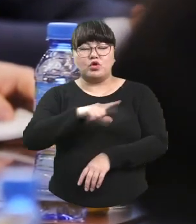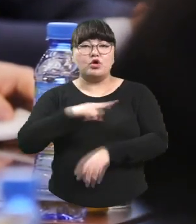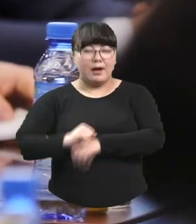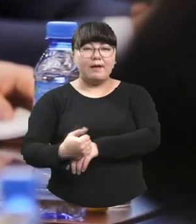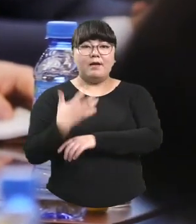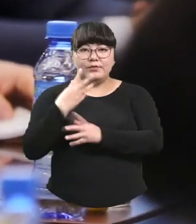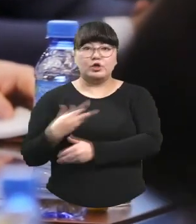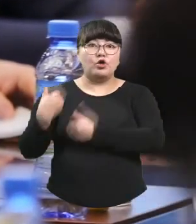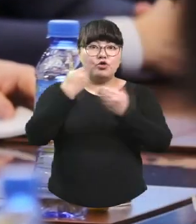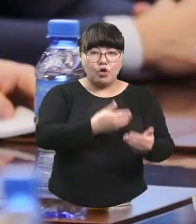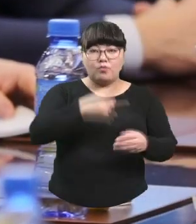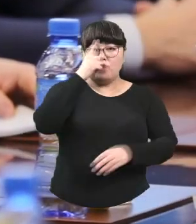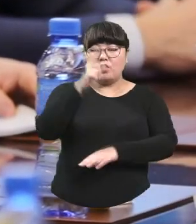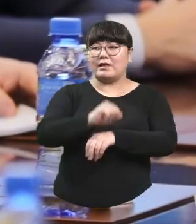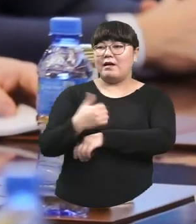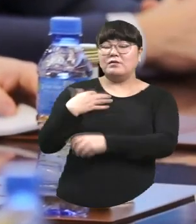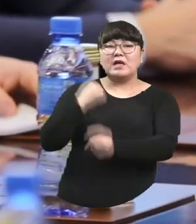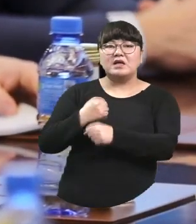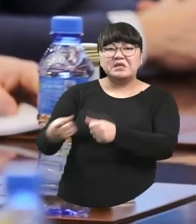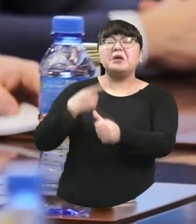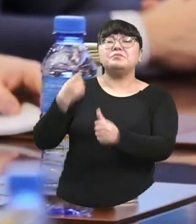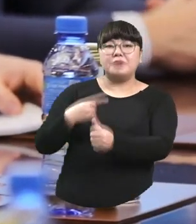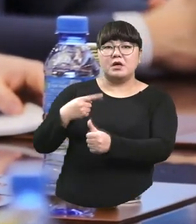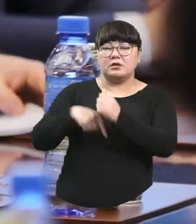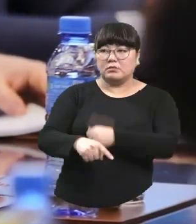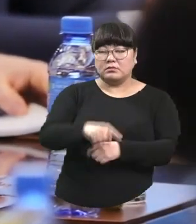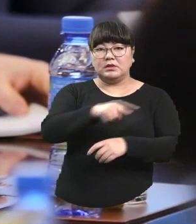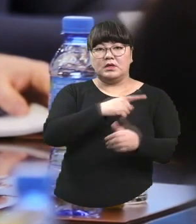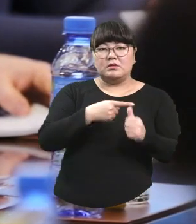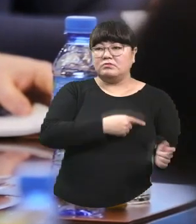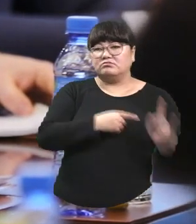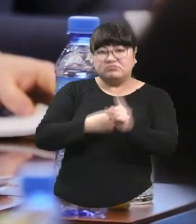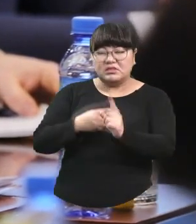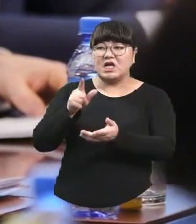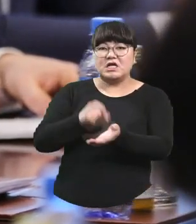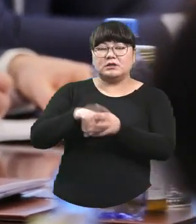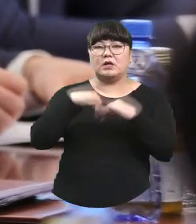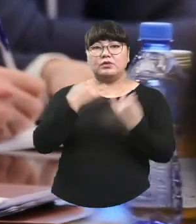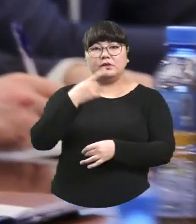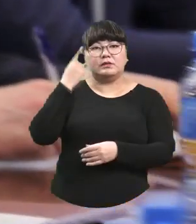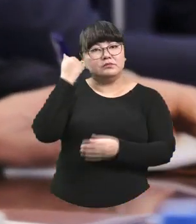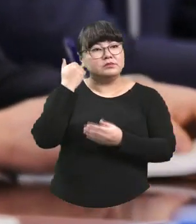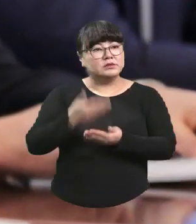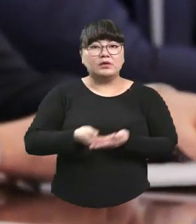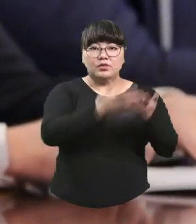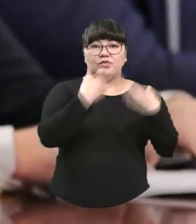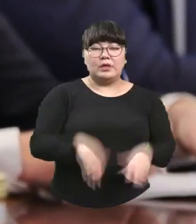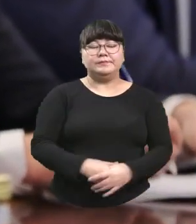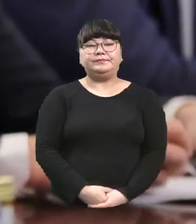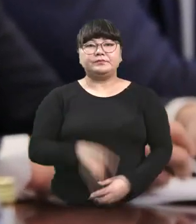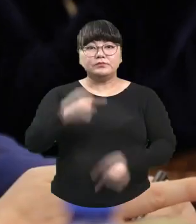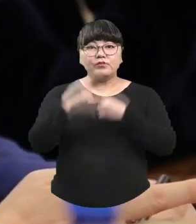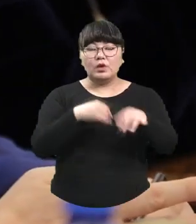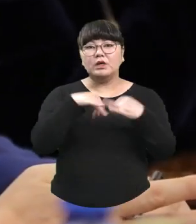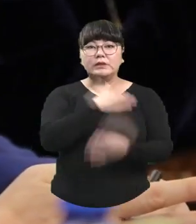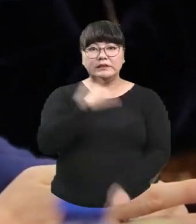болсныг дуулгаад Монголын талын хариуцсан ажиллах албан тушаалтны тухайлан томилж өгөхийг улсын хурлын дарга зандан шатраас хүслээ.